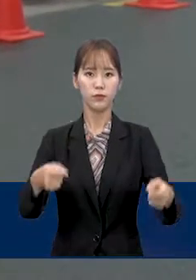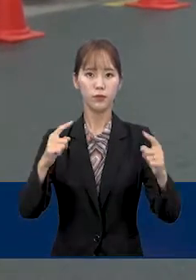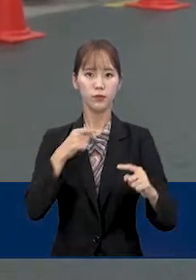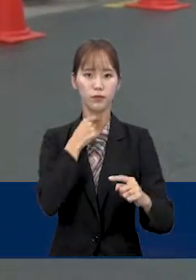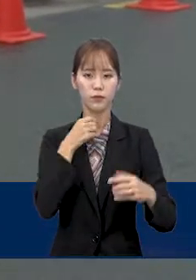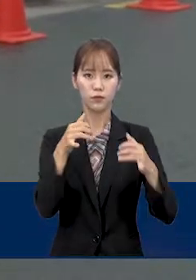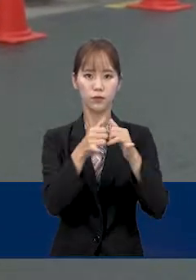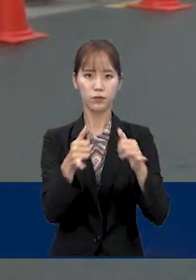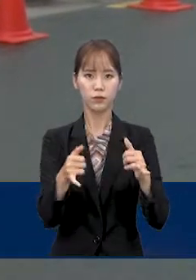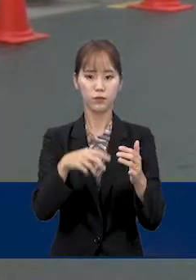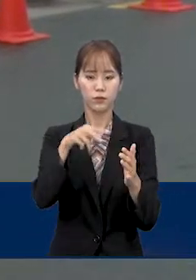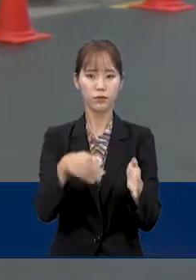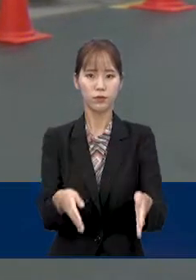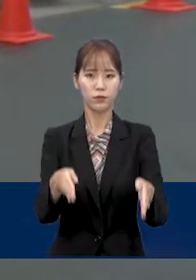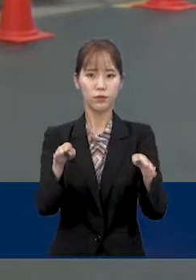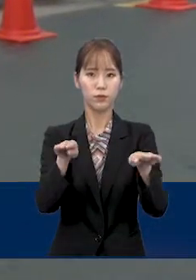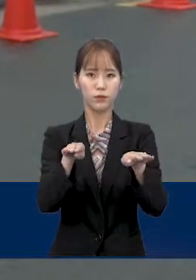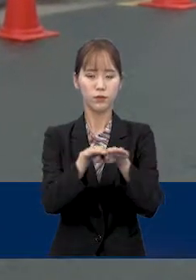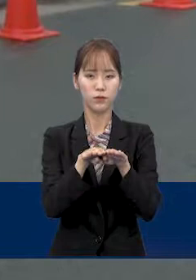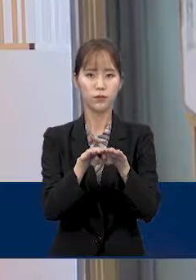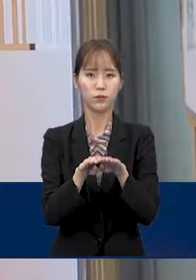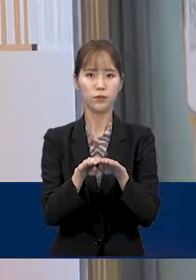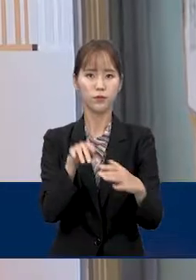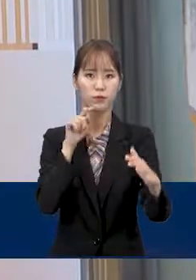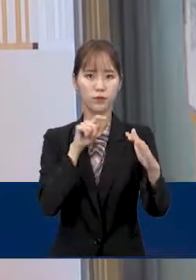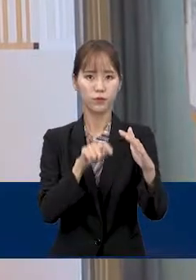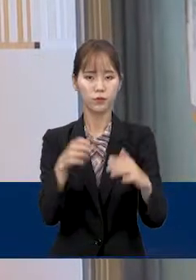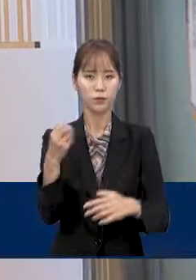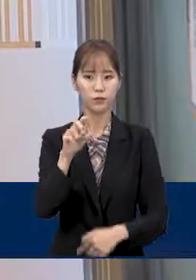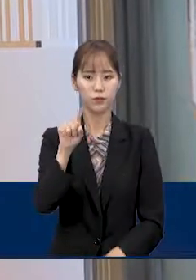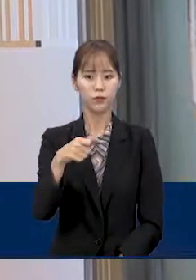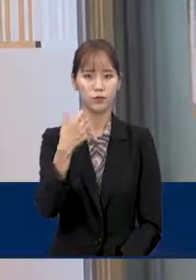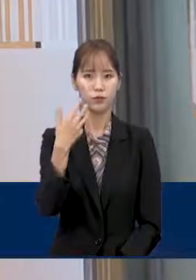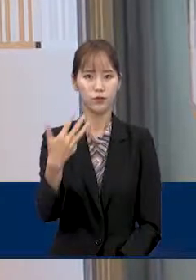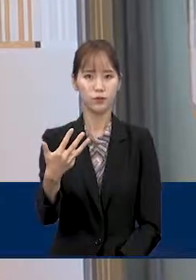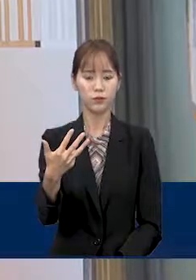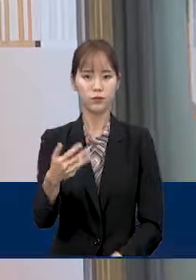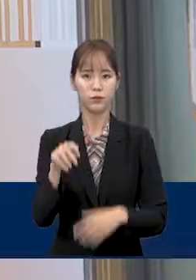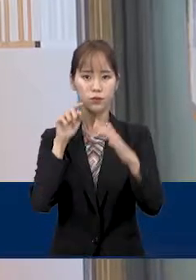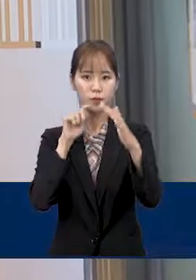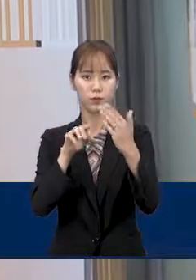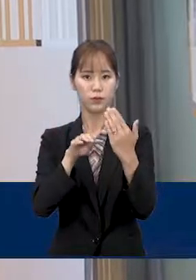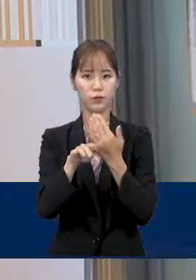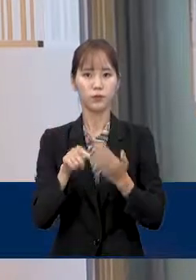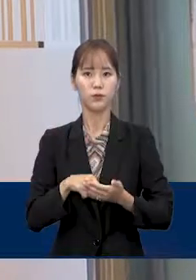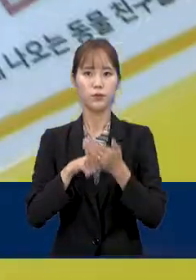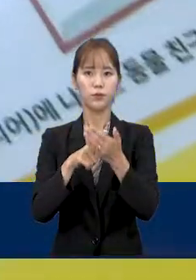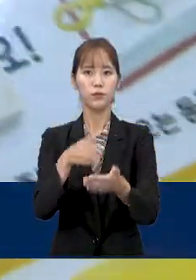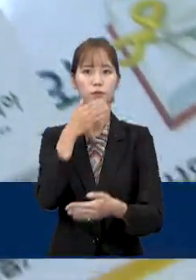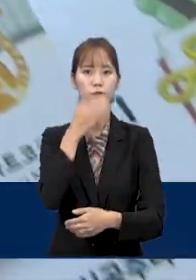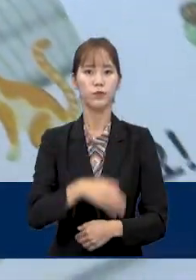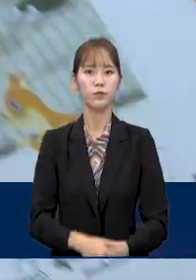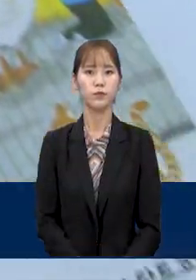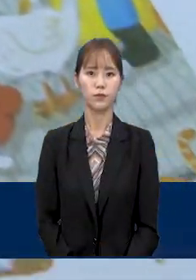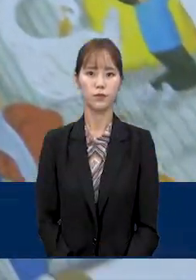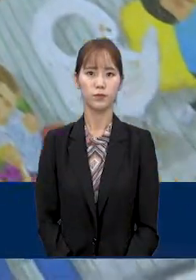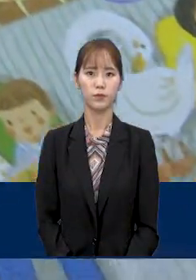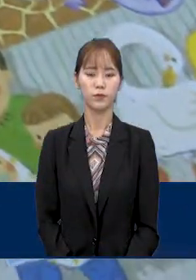참여를 희망하는 구민은 관내 구립도서관 12곳을 비롯한 28개소 배부시설을 방문해 신청하면